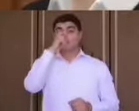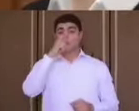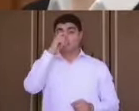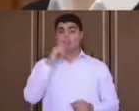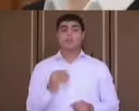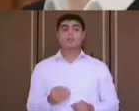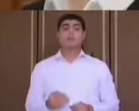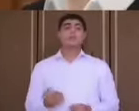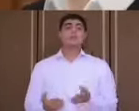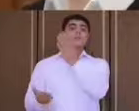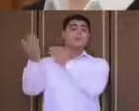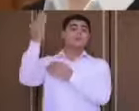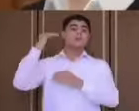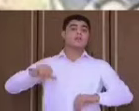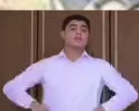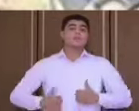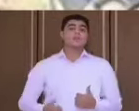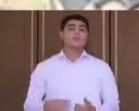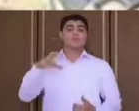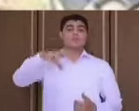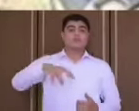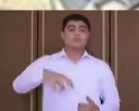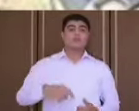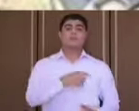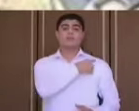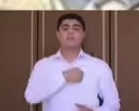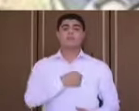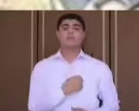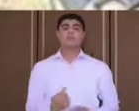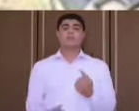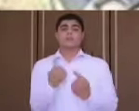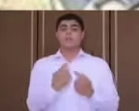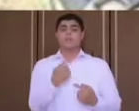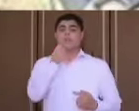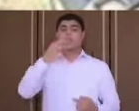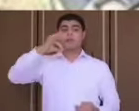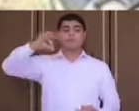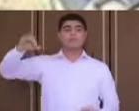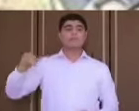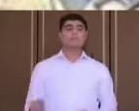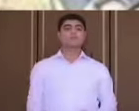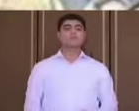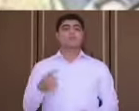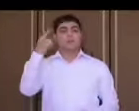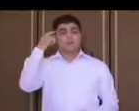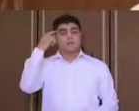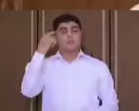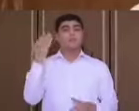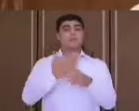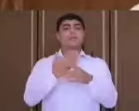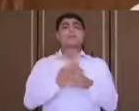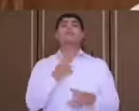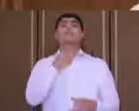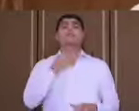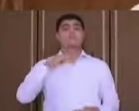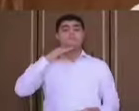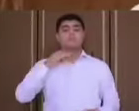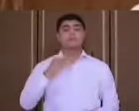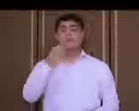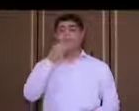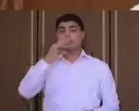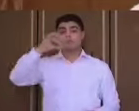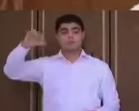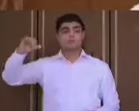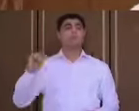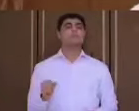دلوقتي. الفلاح ده كان بيعيش في قرية اسمها غيط الملح. أيوة يا جد أعرفها،